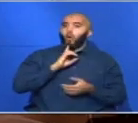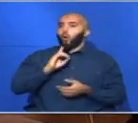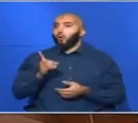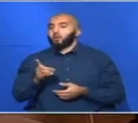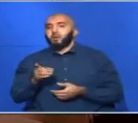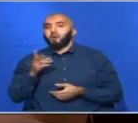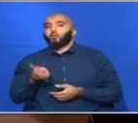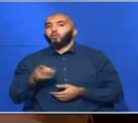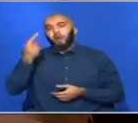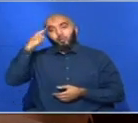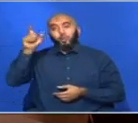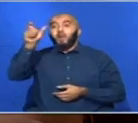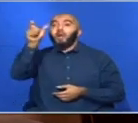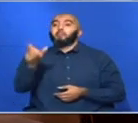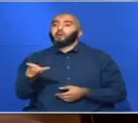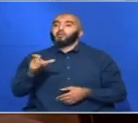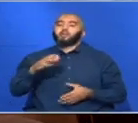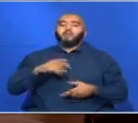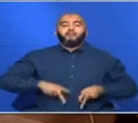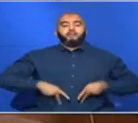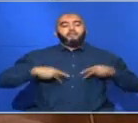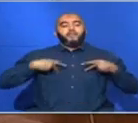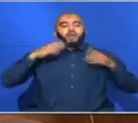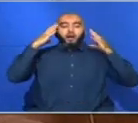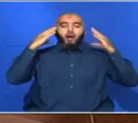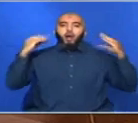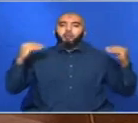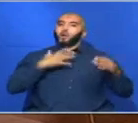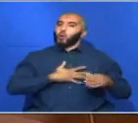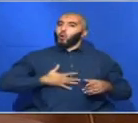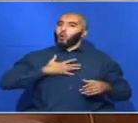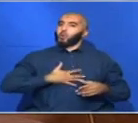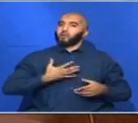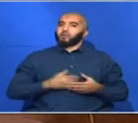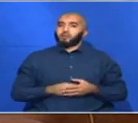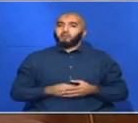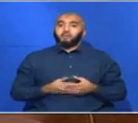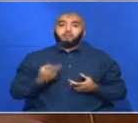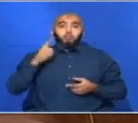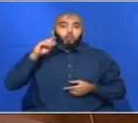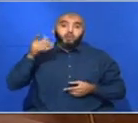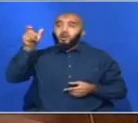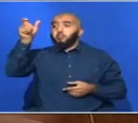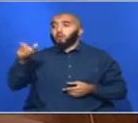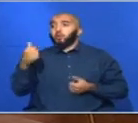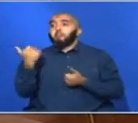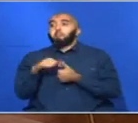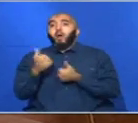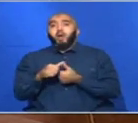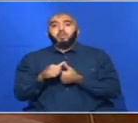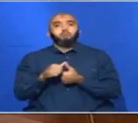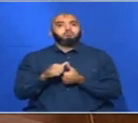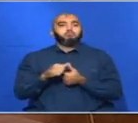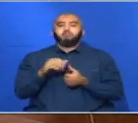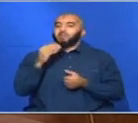سعادتي من اجل طمانينه ولذلك المريض المريض لا يصوم ما